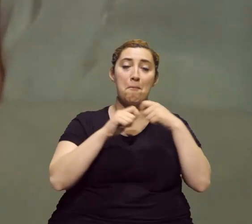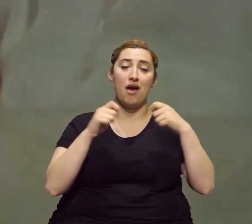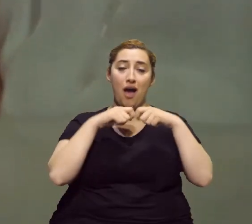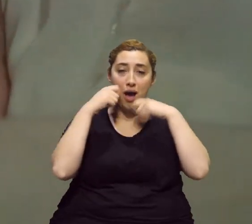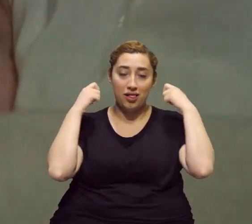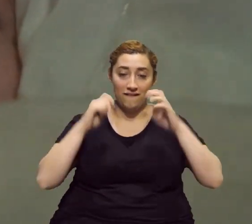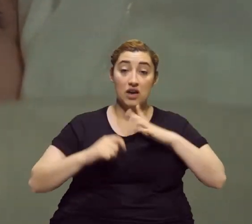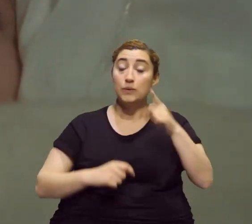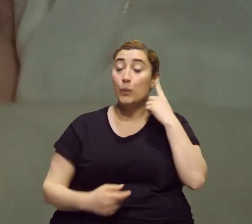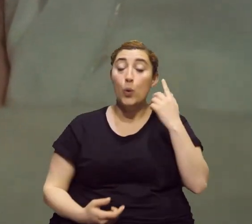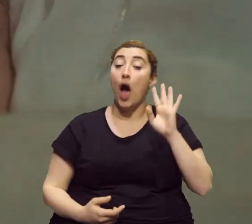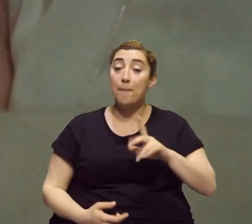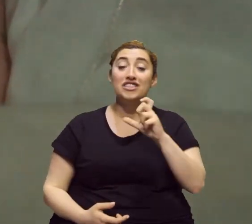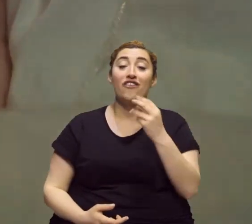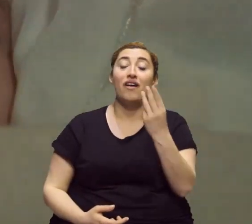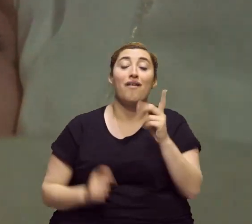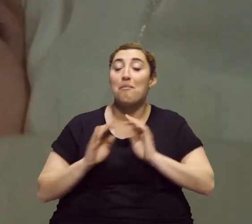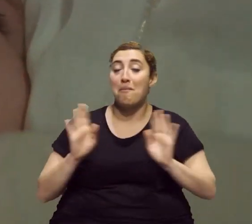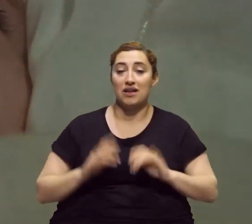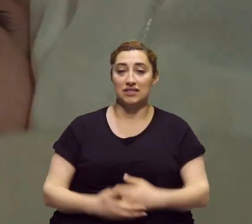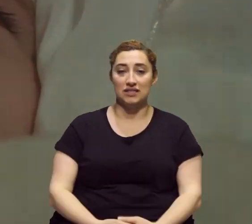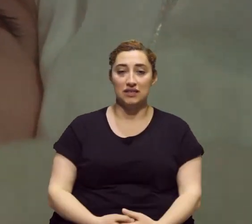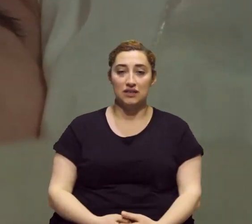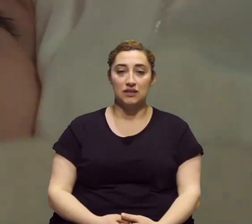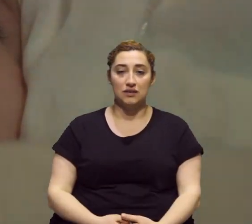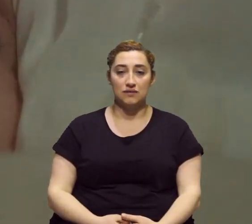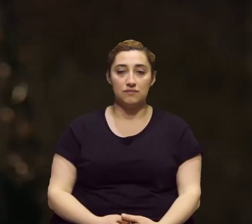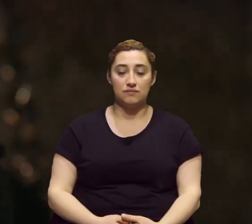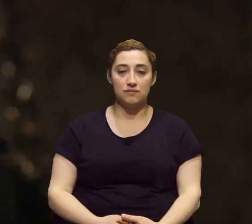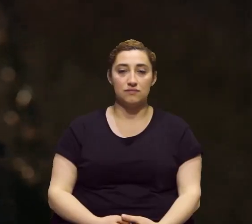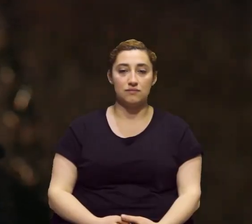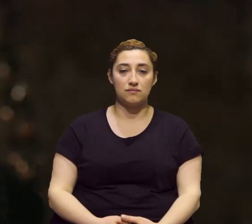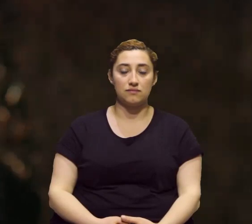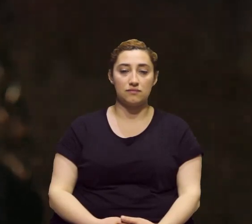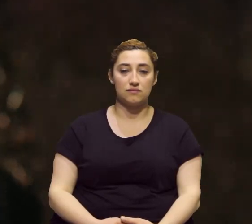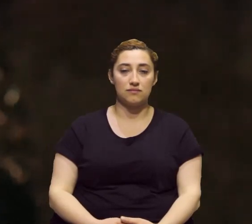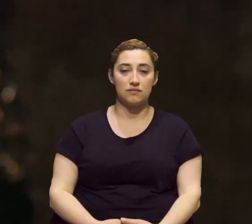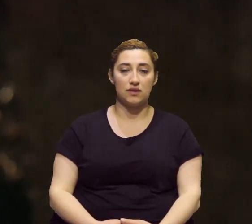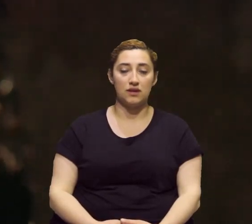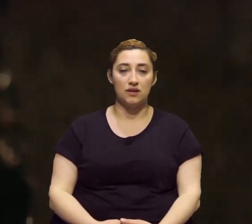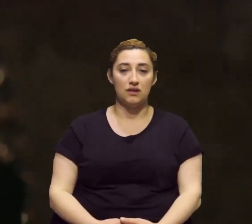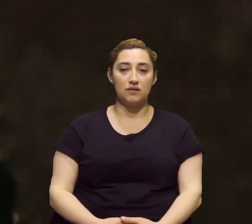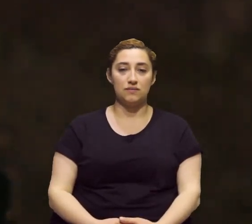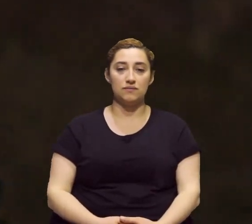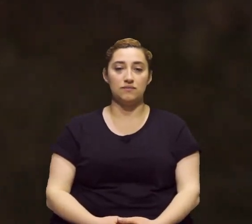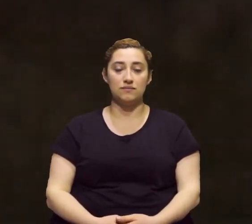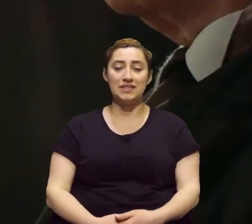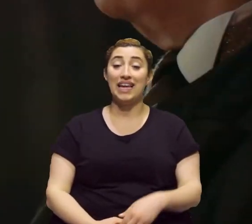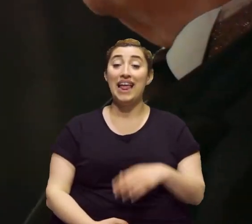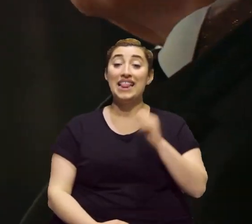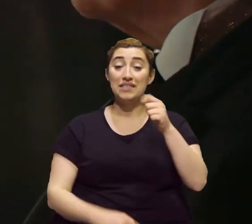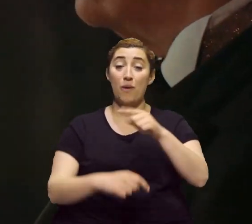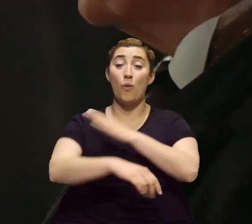bağlı. Seni duyabilir ama cevap veremez. Ali'nin oğlu da hücrede beyaz örtüye sarılmış. Ne